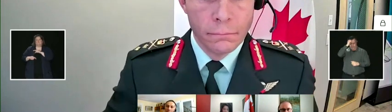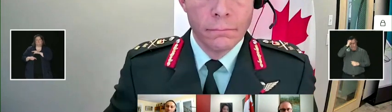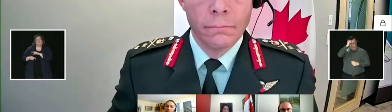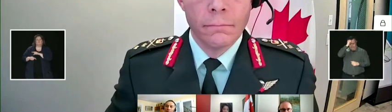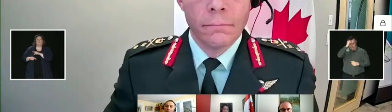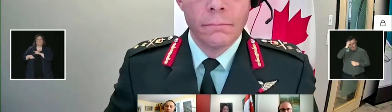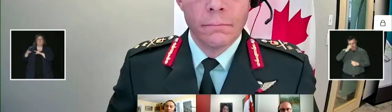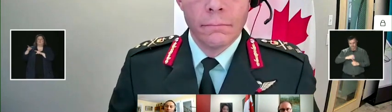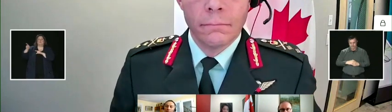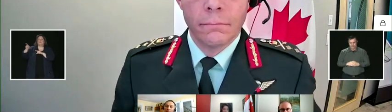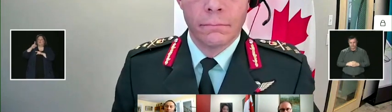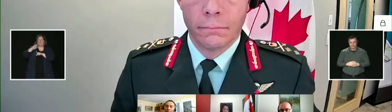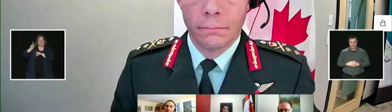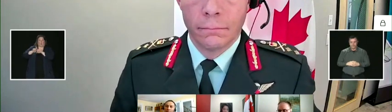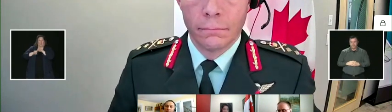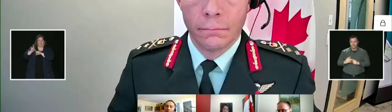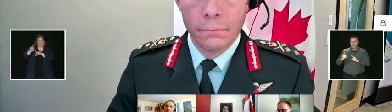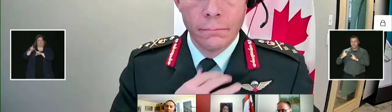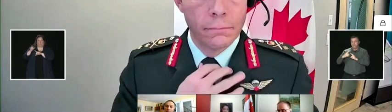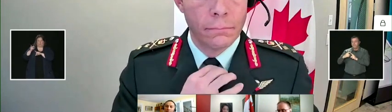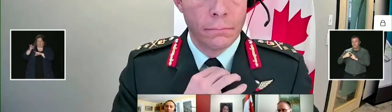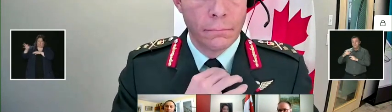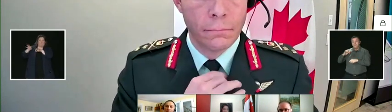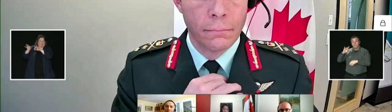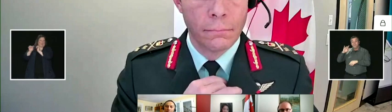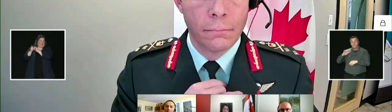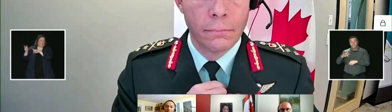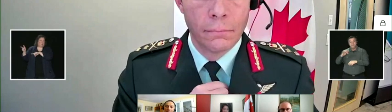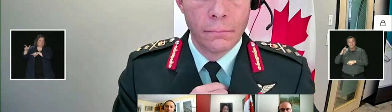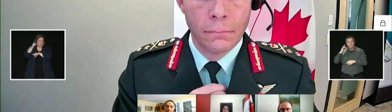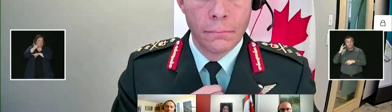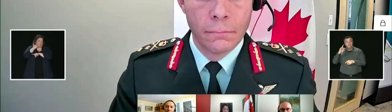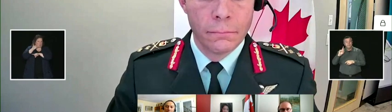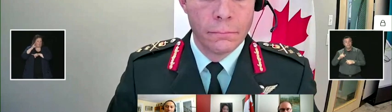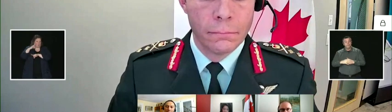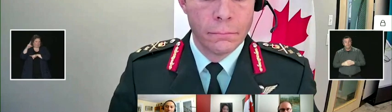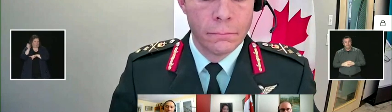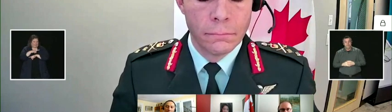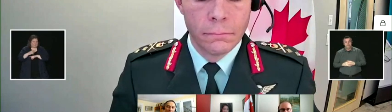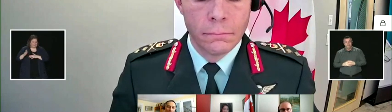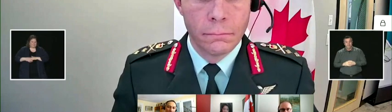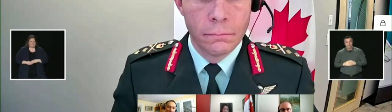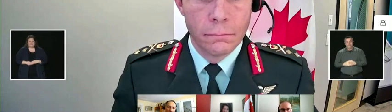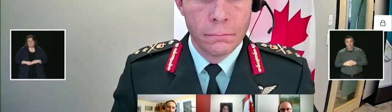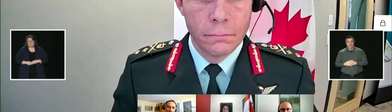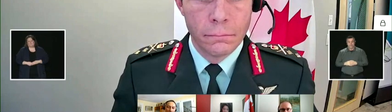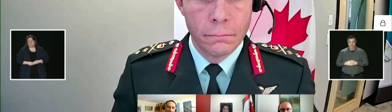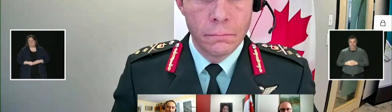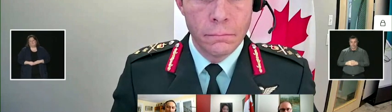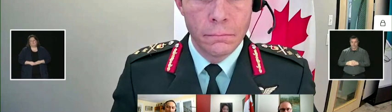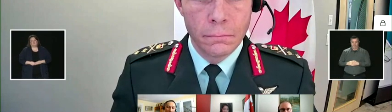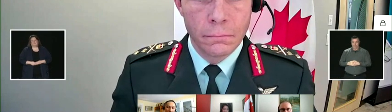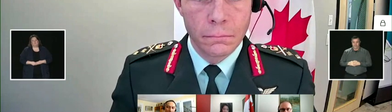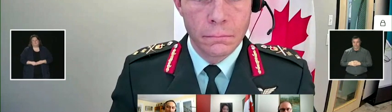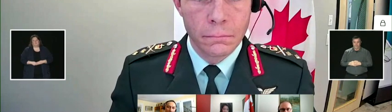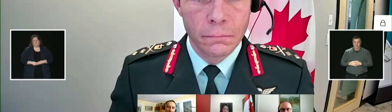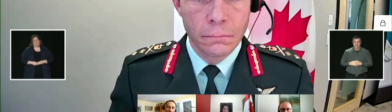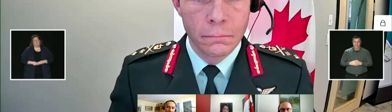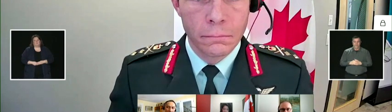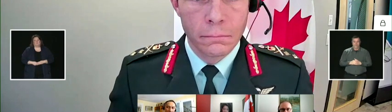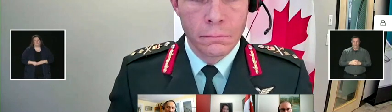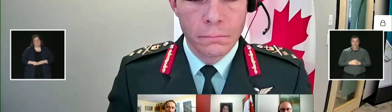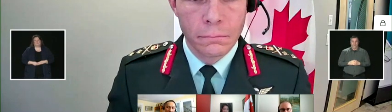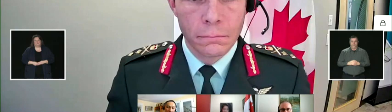Thank you. Merci. Please press star 1 at this time if you have a question. S'il vous plaît, appuyez sur étoile